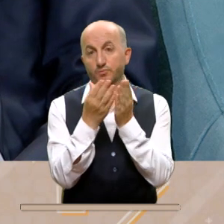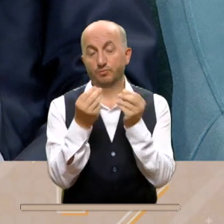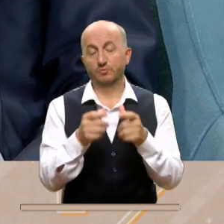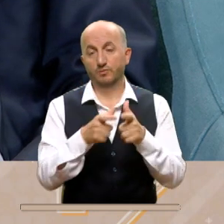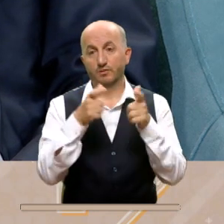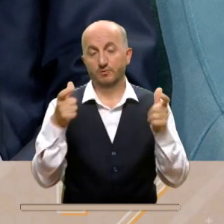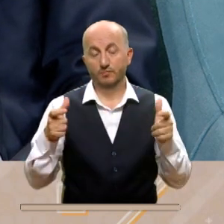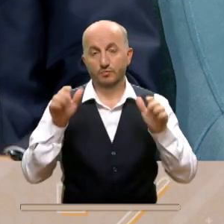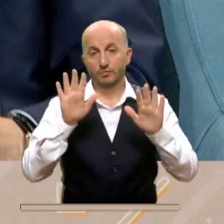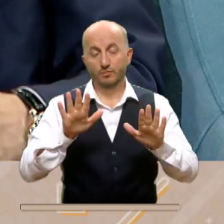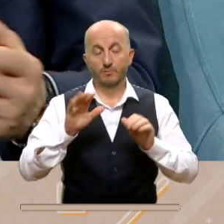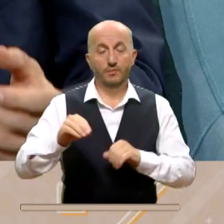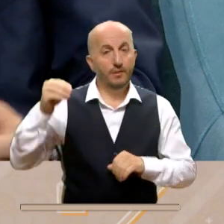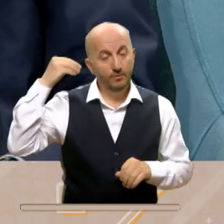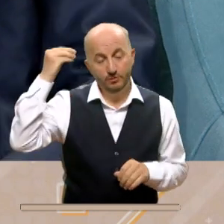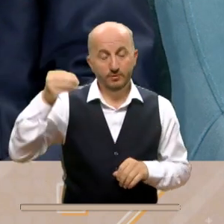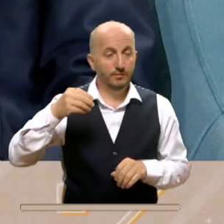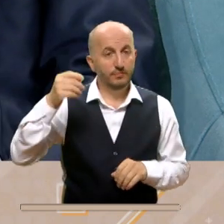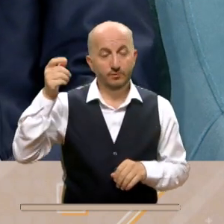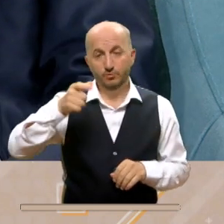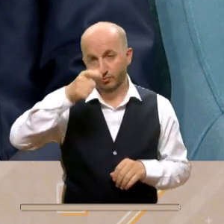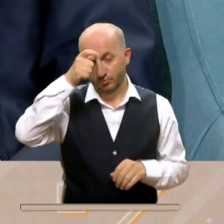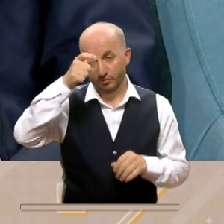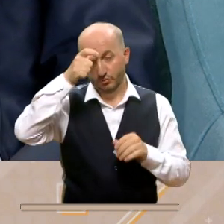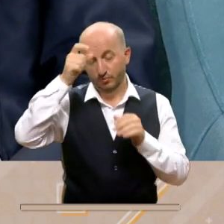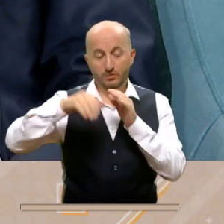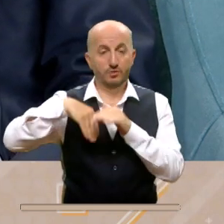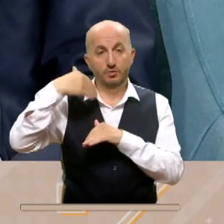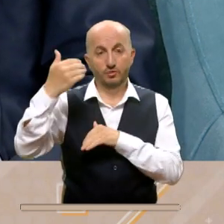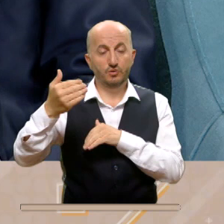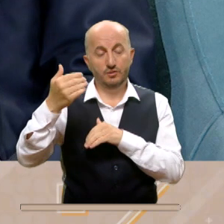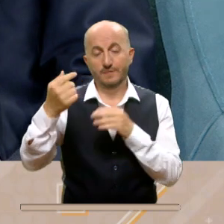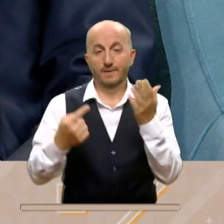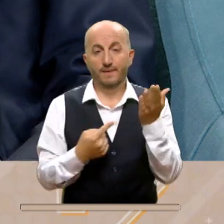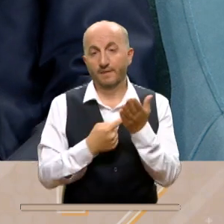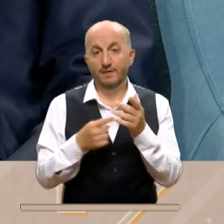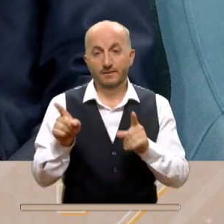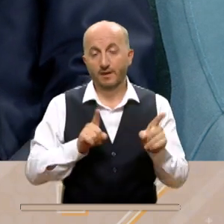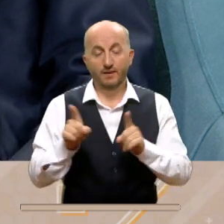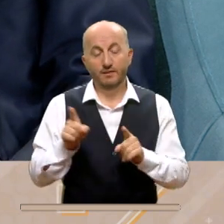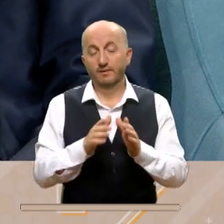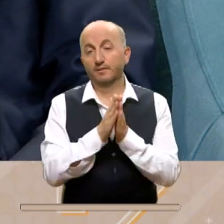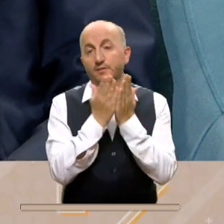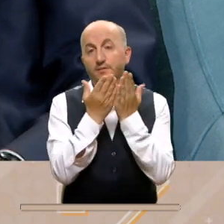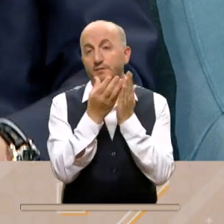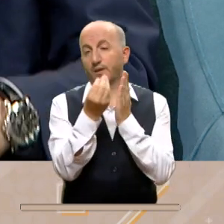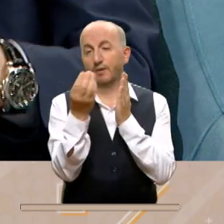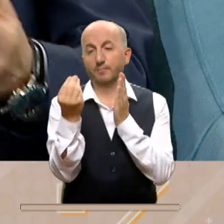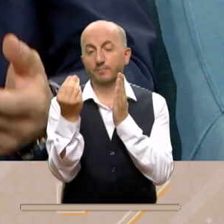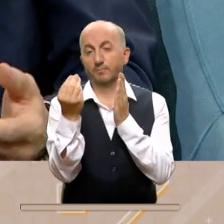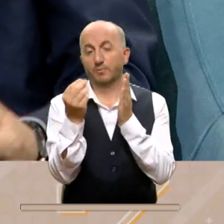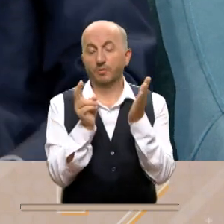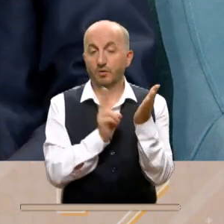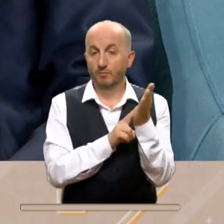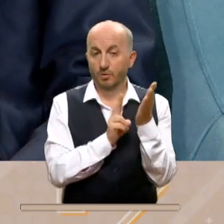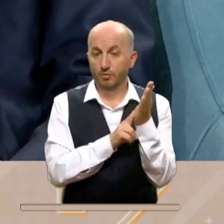Tabii hocalarımızın yerli, yabancı, uluslararası elektronik kütüphane koleksiyonlarına aboneliklerimiz